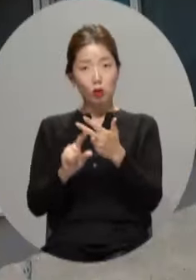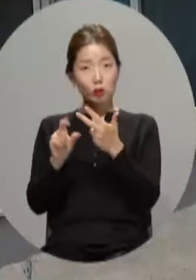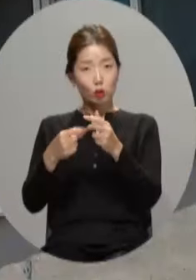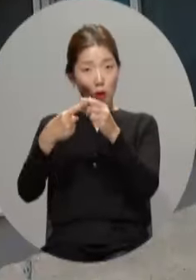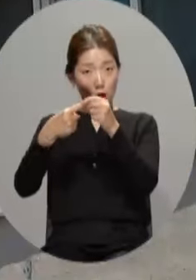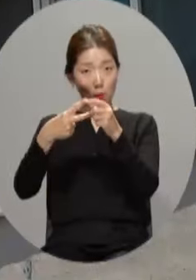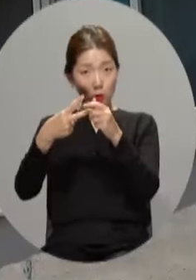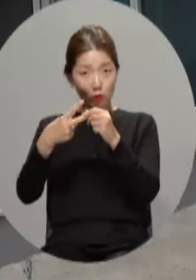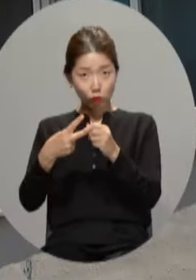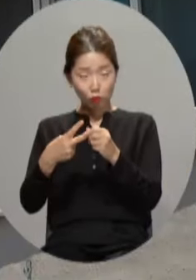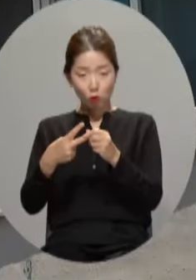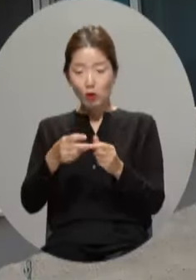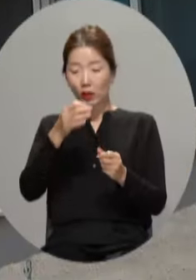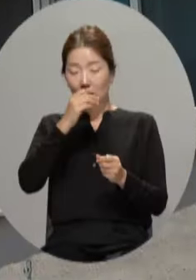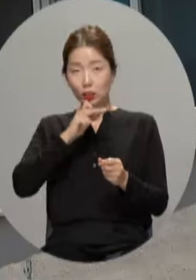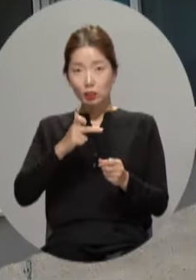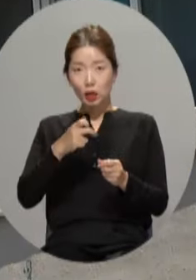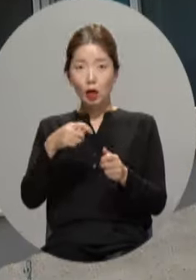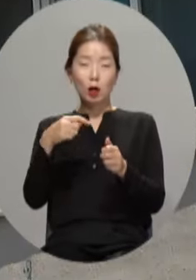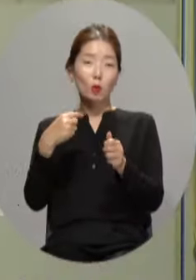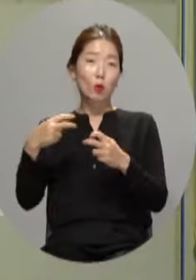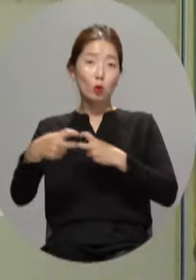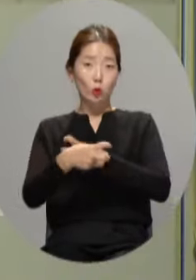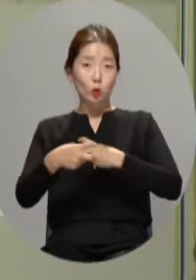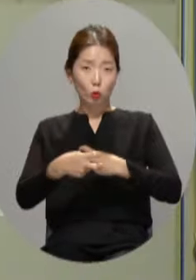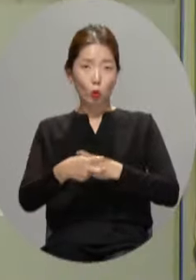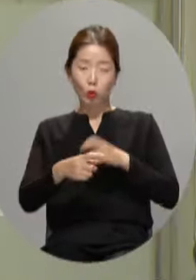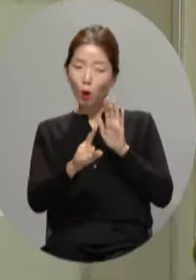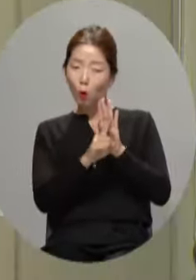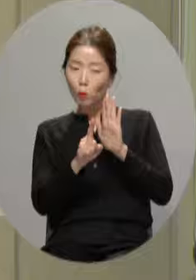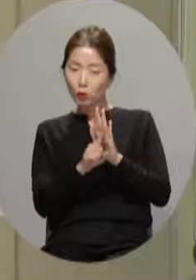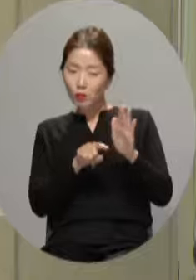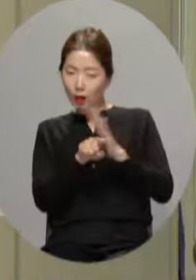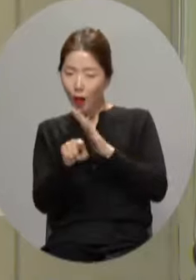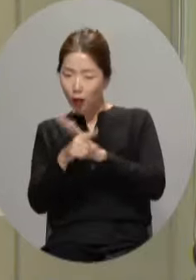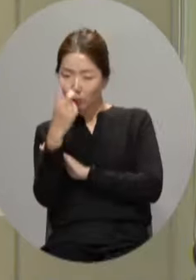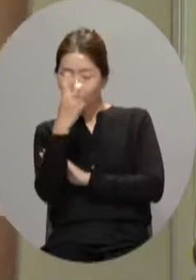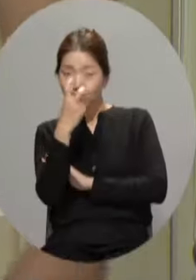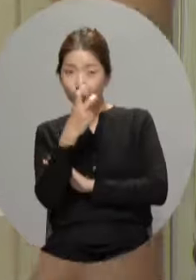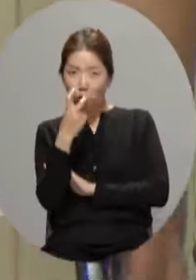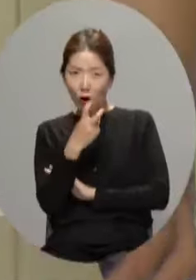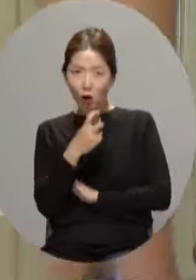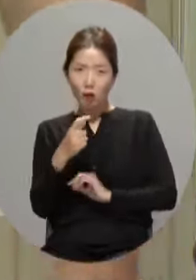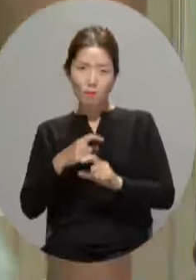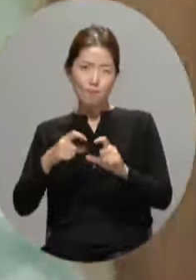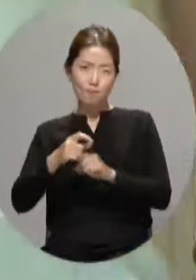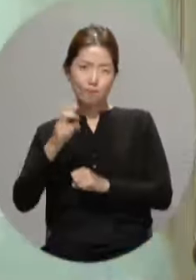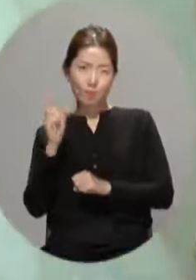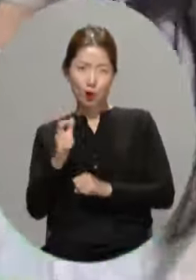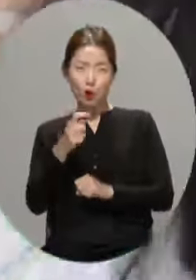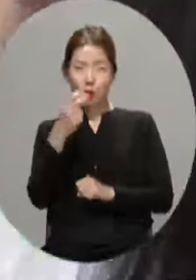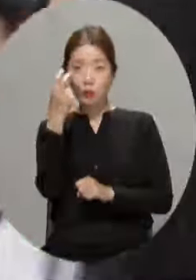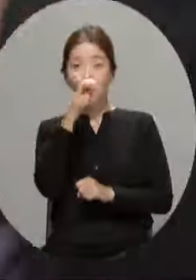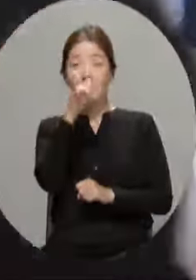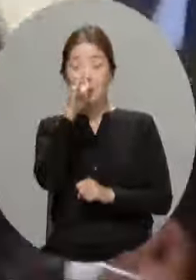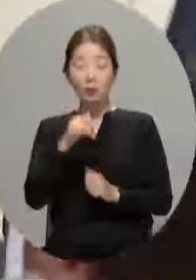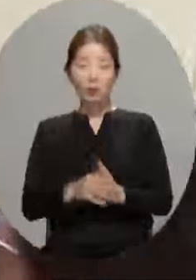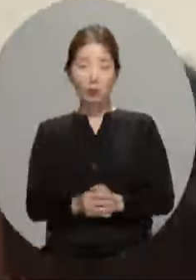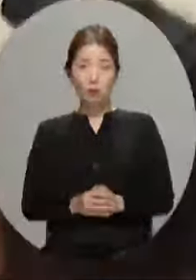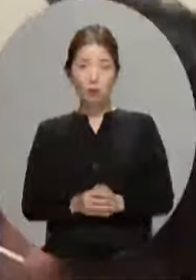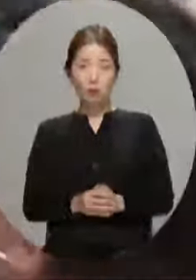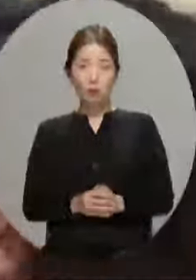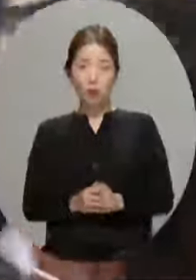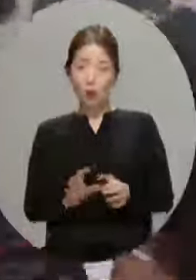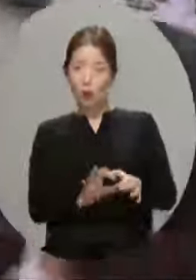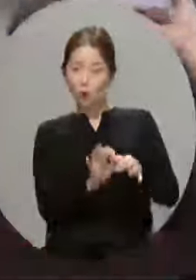두 차례에 걸쳐 익산시청 교통행정과와 홍보실을 압수수색하는 등 강제 수사에 나섰습니다. 정